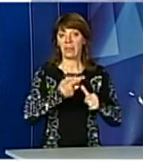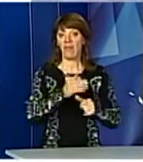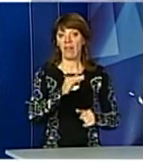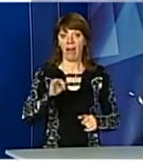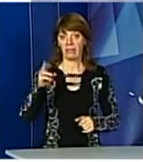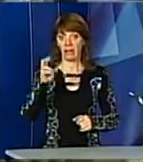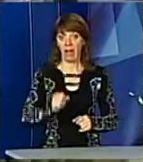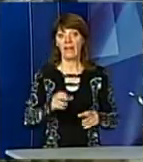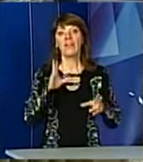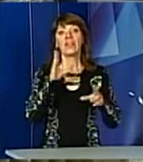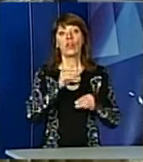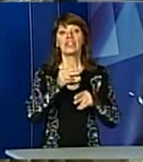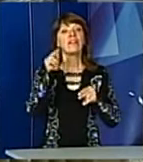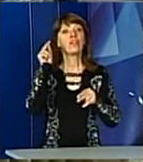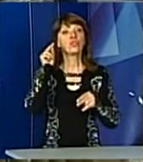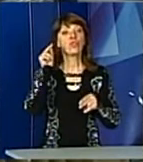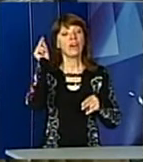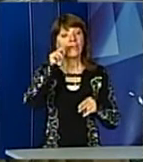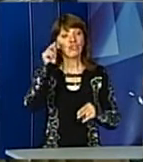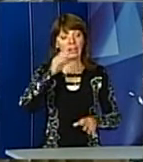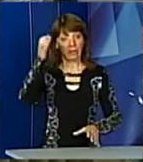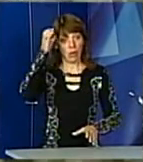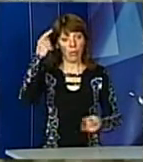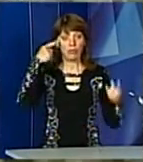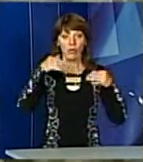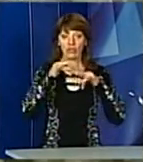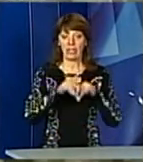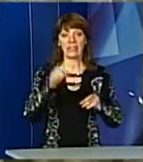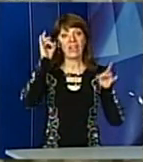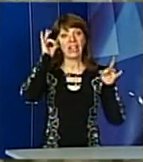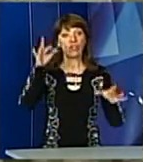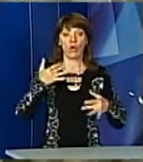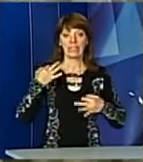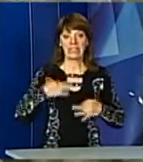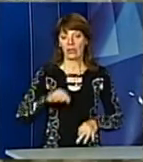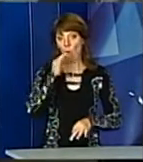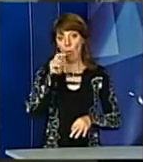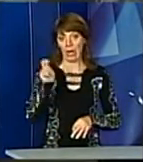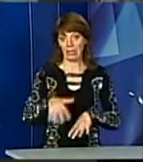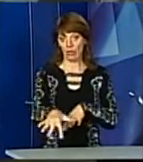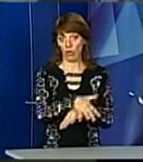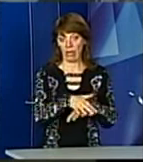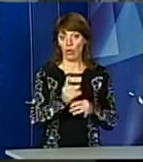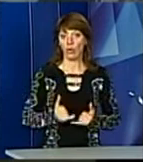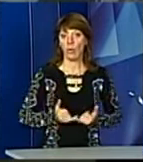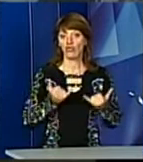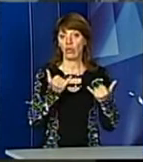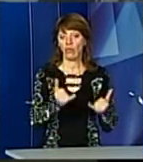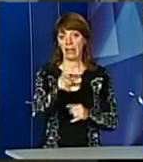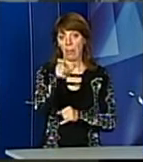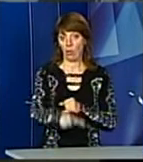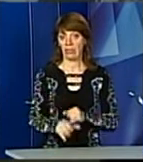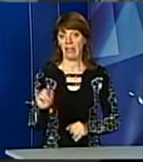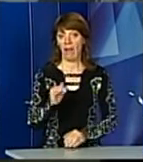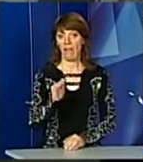Франка долею судилося вивчати наукову та творчу діяльність видатного сина українського народу. Пошанування постаті Івана